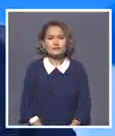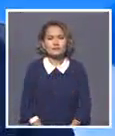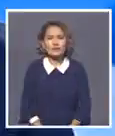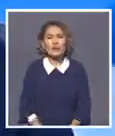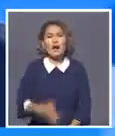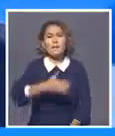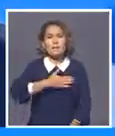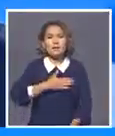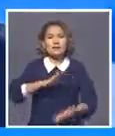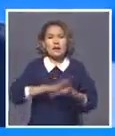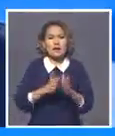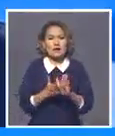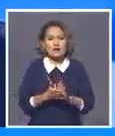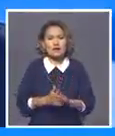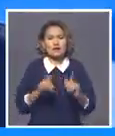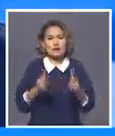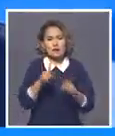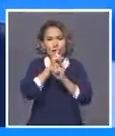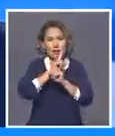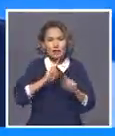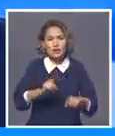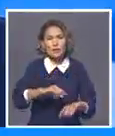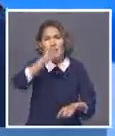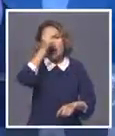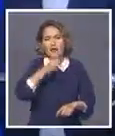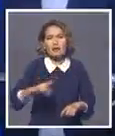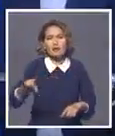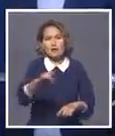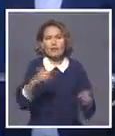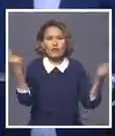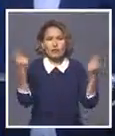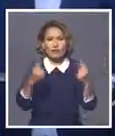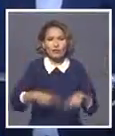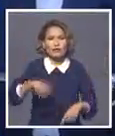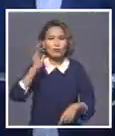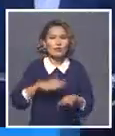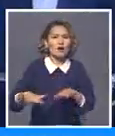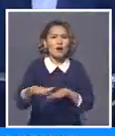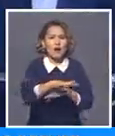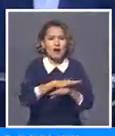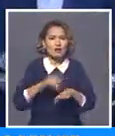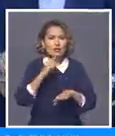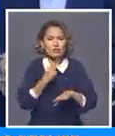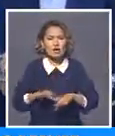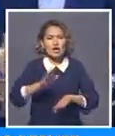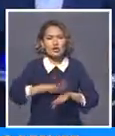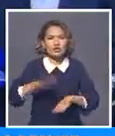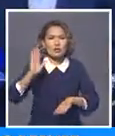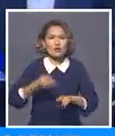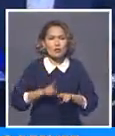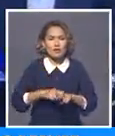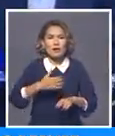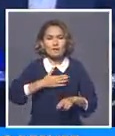Егер біз келіспесек, еліміз дефолтқа ұшырап, еуроаймақ күйреп, оның экономикалық зардабы миллиардтаған еуроға жетеді. Бұл дегеніміз